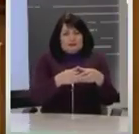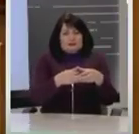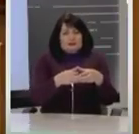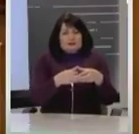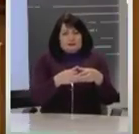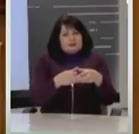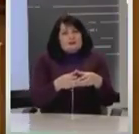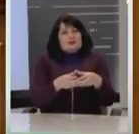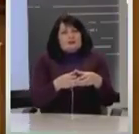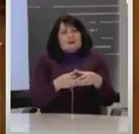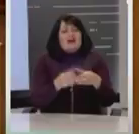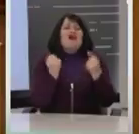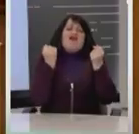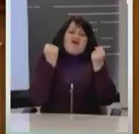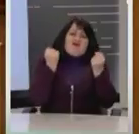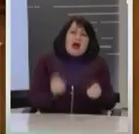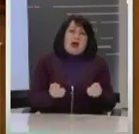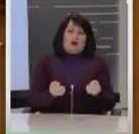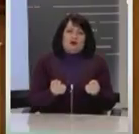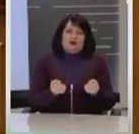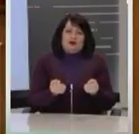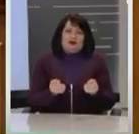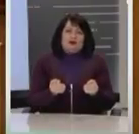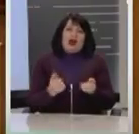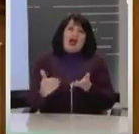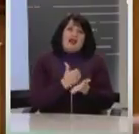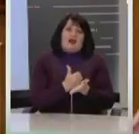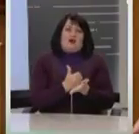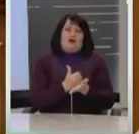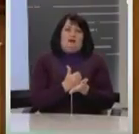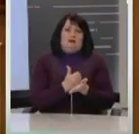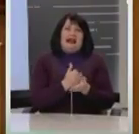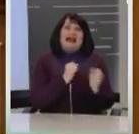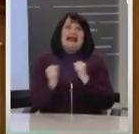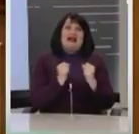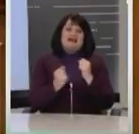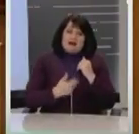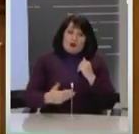υποστεί το μεγαλύτερο μέρος του βάρους, του άδικου βάρους κατά τη διάρκεια της κρίσης.